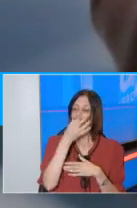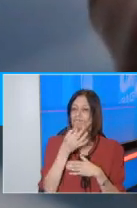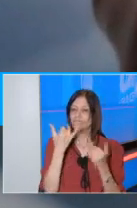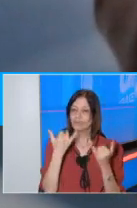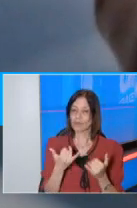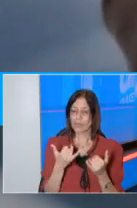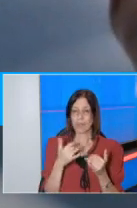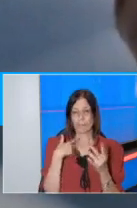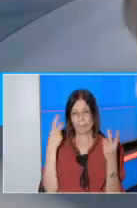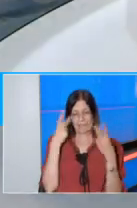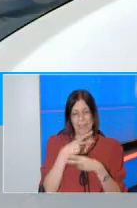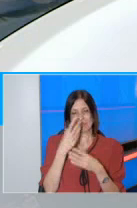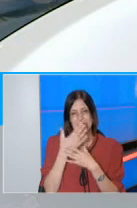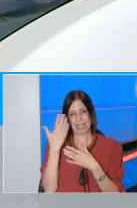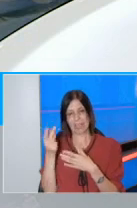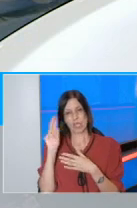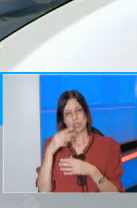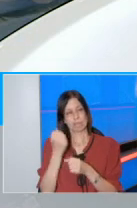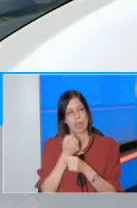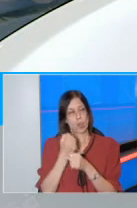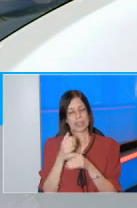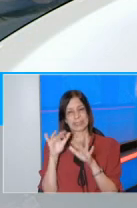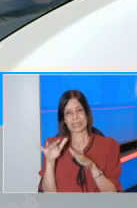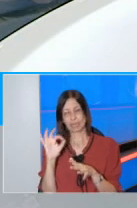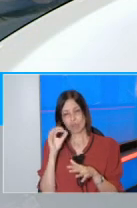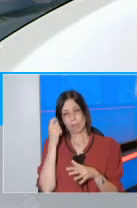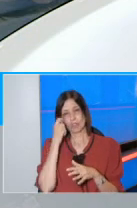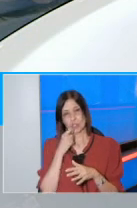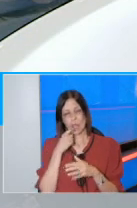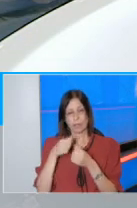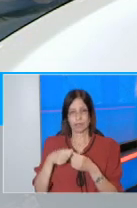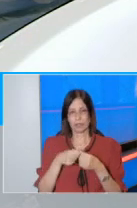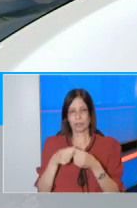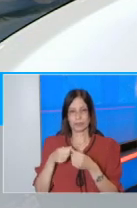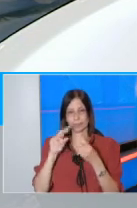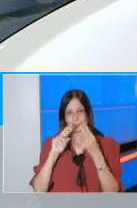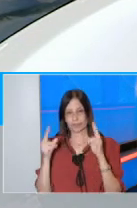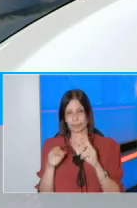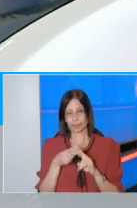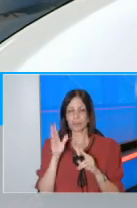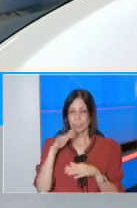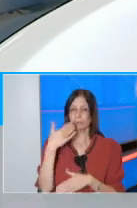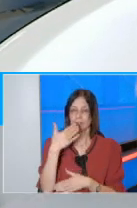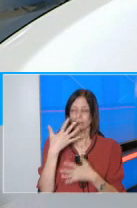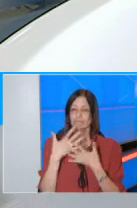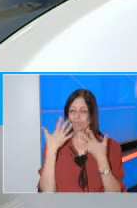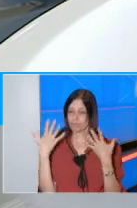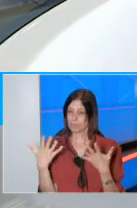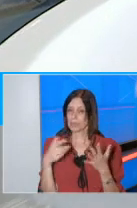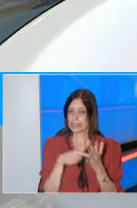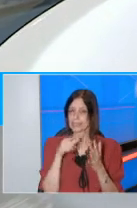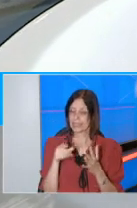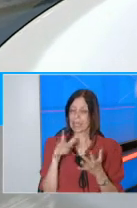עכשיו שאנחנו מבינים שמצד אחד יש פעילות סייברית של הפשיעה המאורגנת בעולם, וגם המדינתית מאוד רחבה, כי